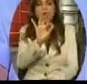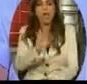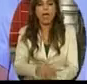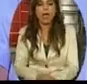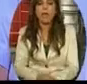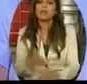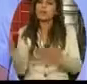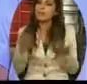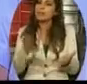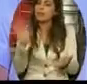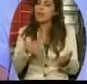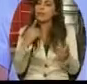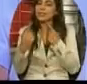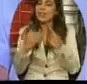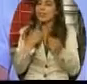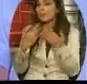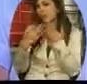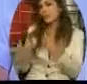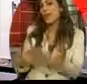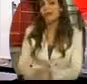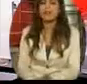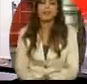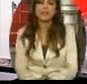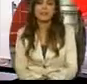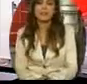נזמין אותך לכאן. תודה רבה לך. בשמחה רבה, תודה. עניין הבא, בזמן...